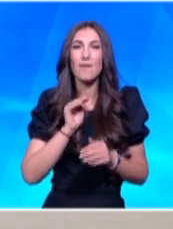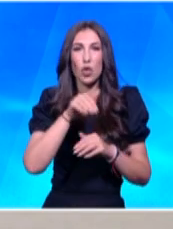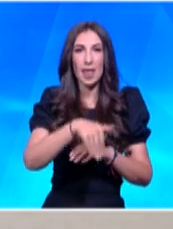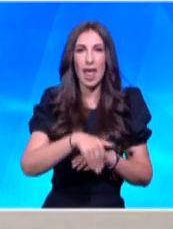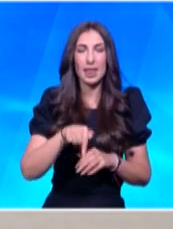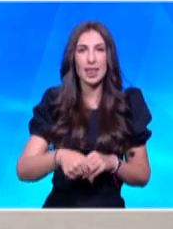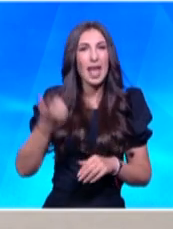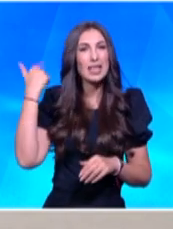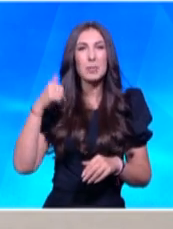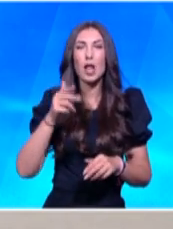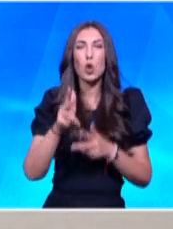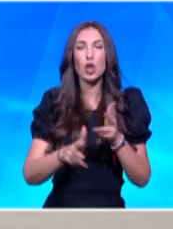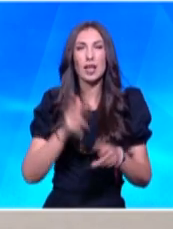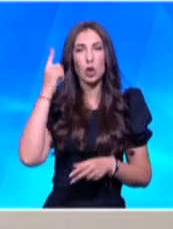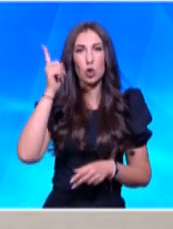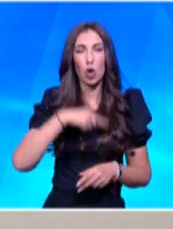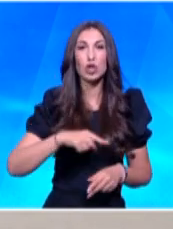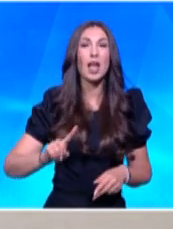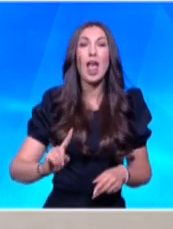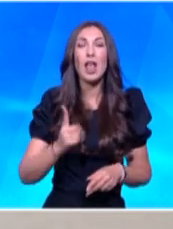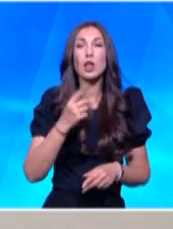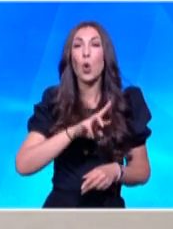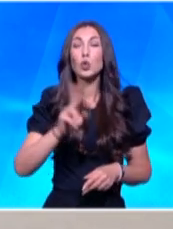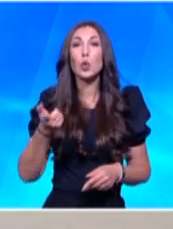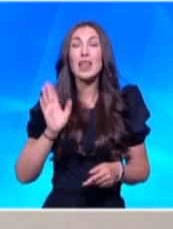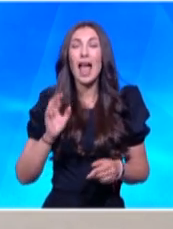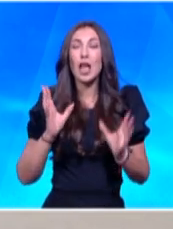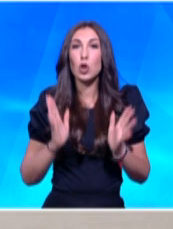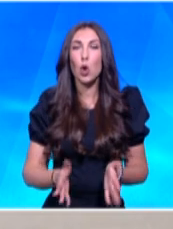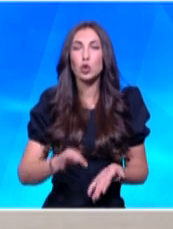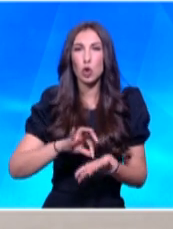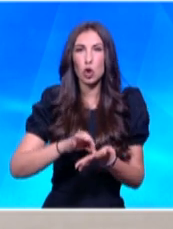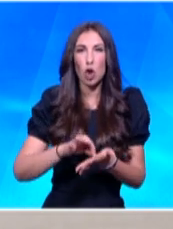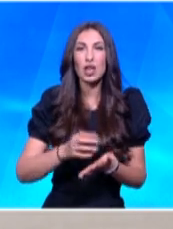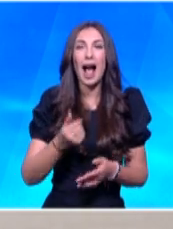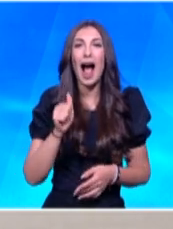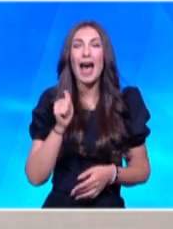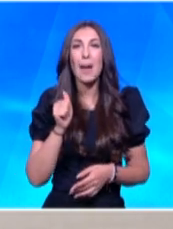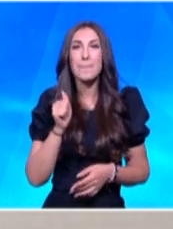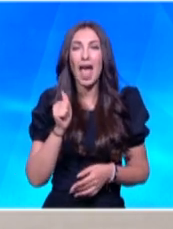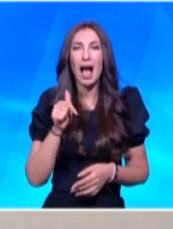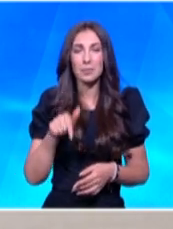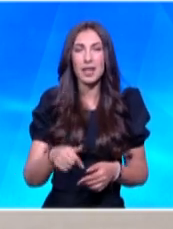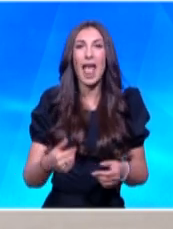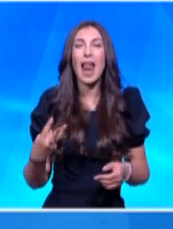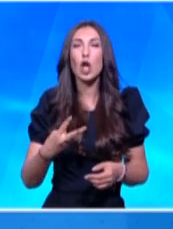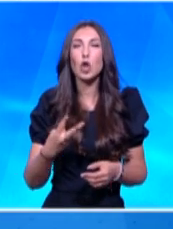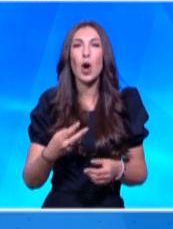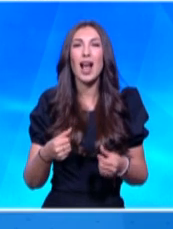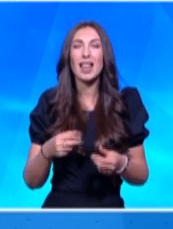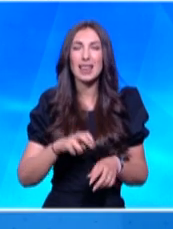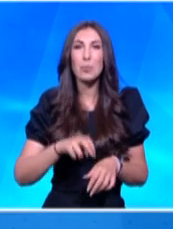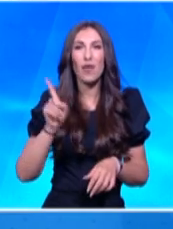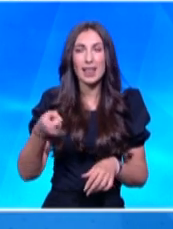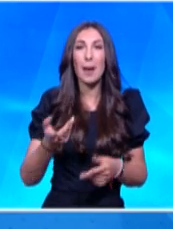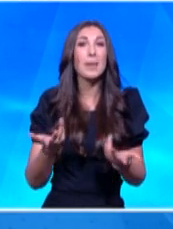през изминалото денонощие. Една от другите най-засегнати точки е къмпинг Арапя. Елеонора Дъбова е там. Каква е ситуацията при теб,